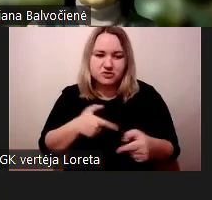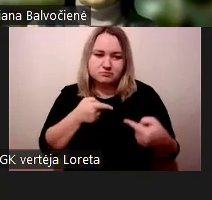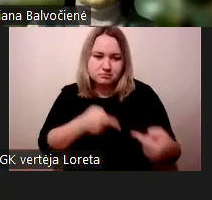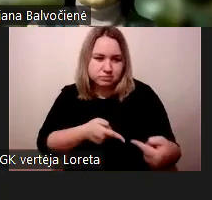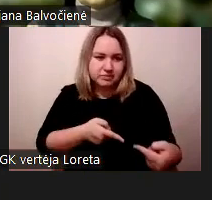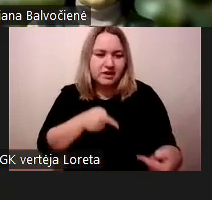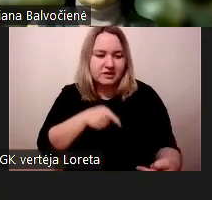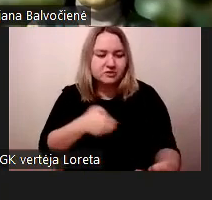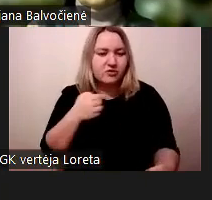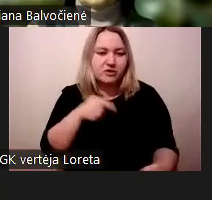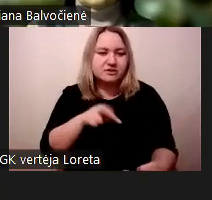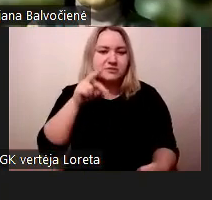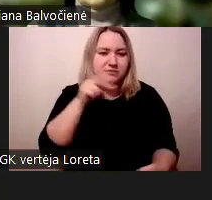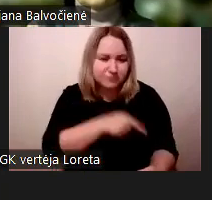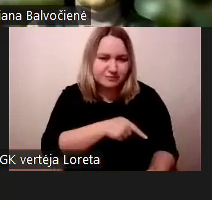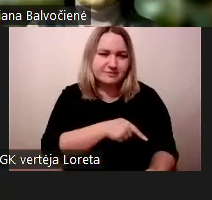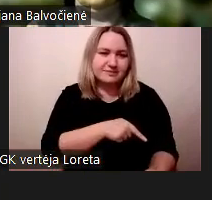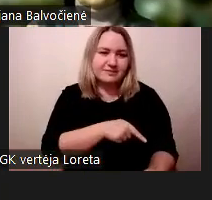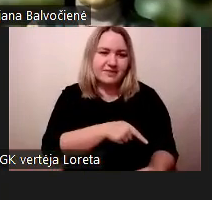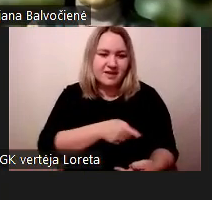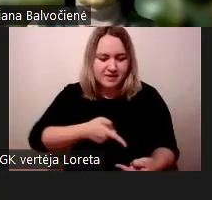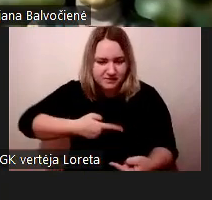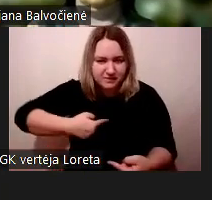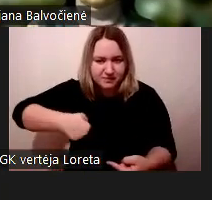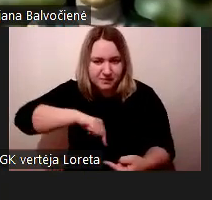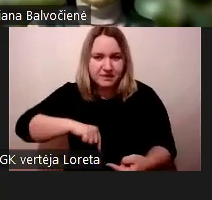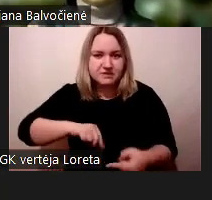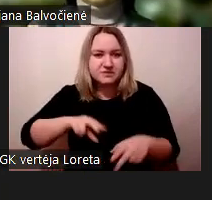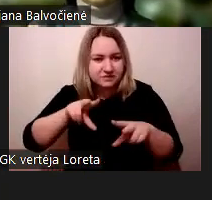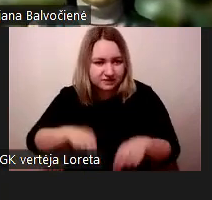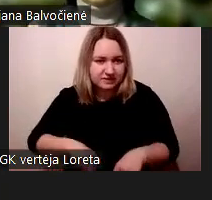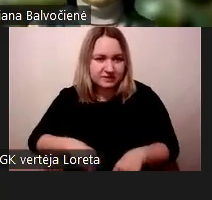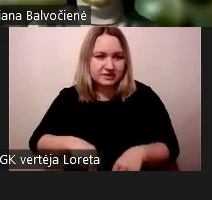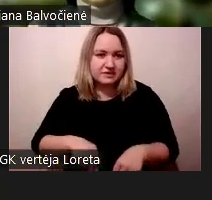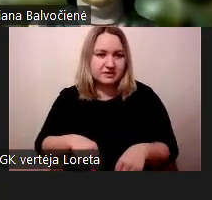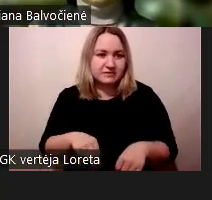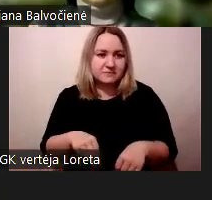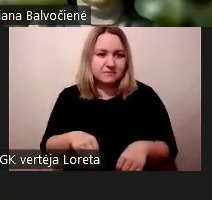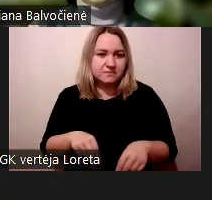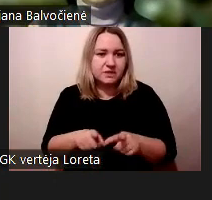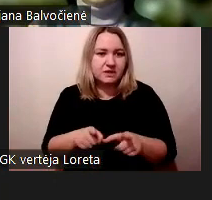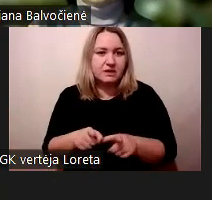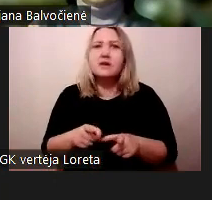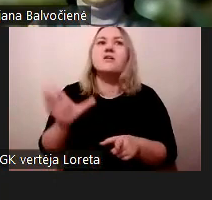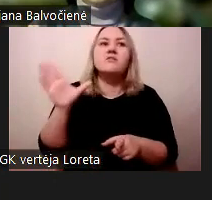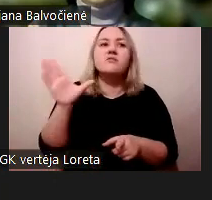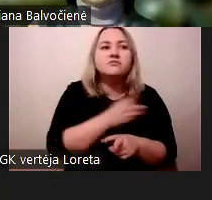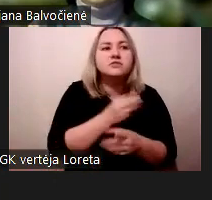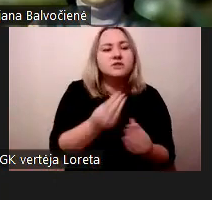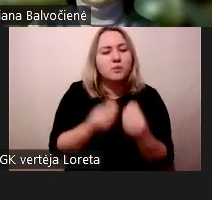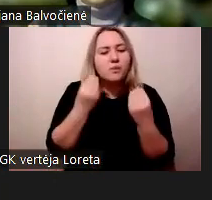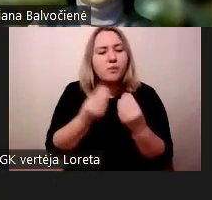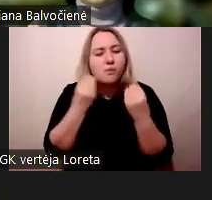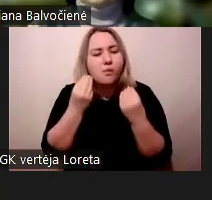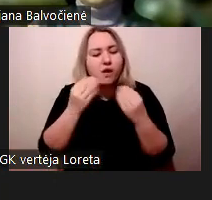tikrai suklydo ir mes tikrai nesiruošėme užmiršti viso to, ką